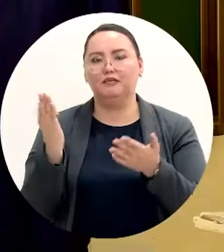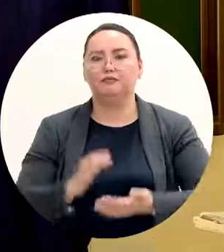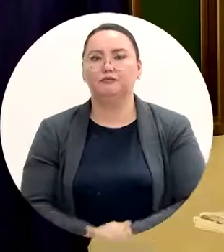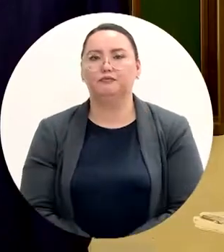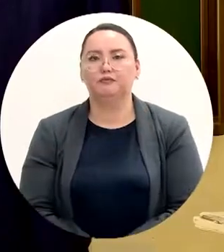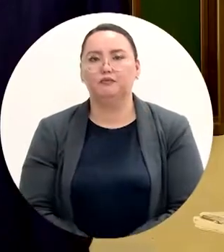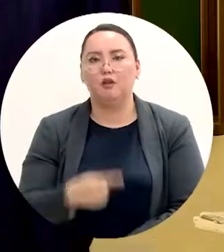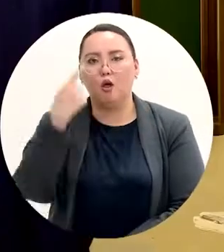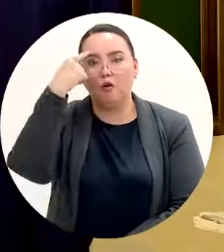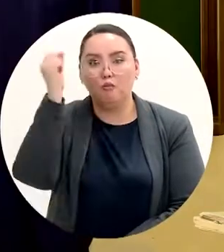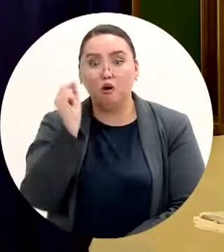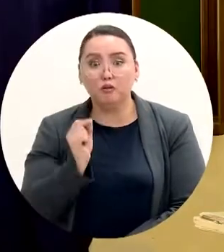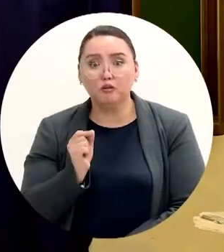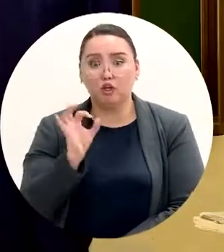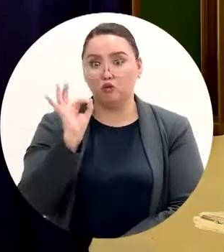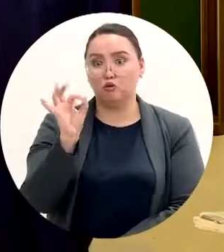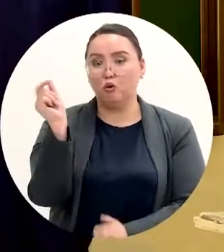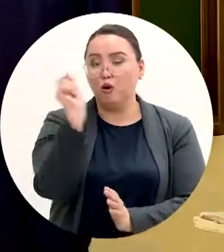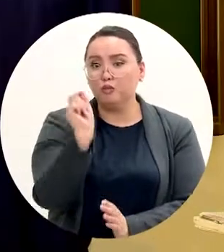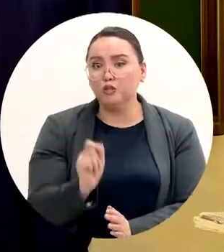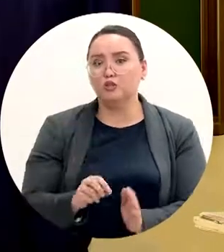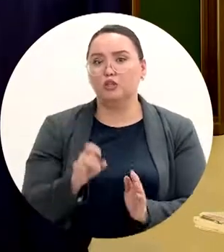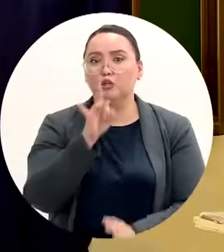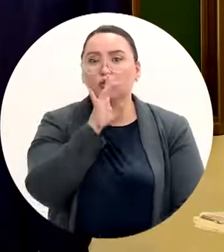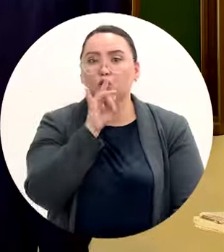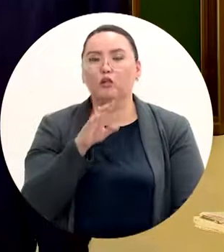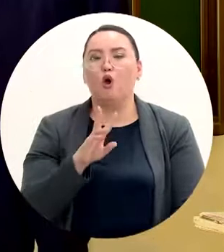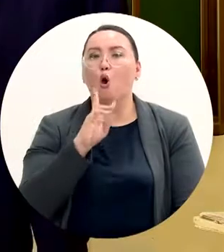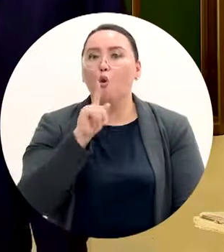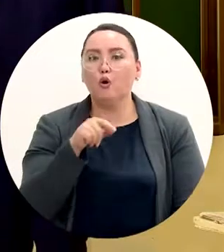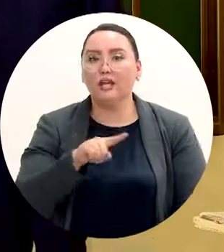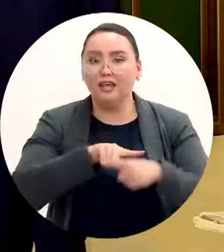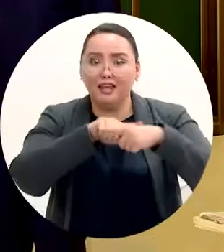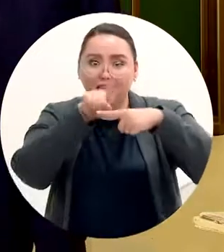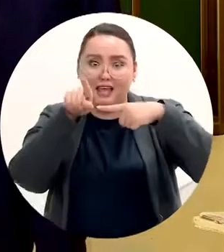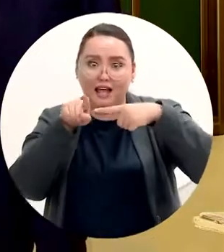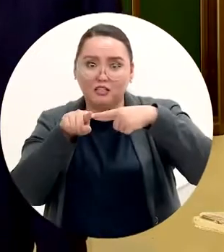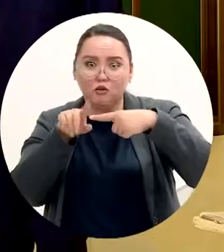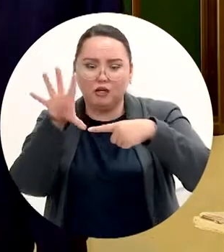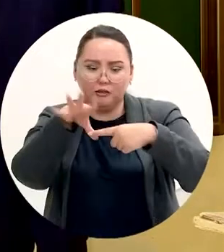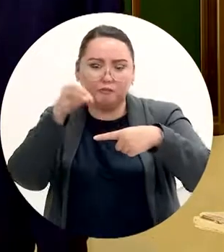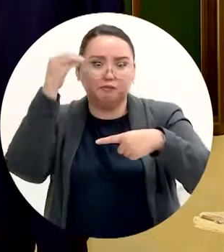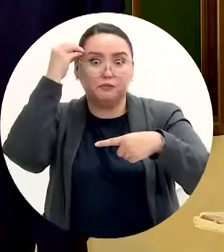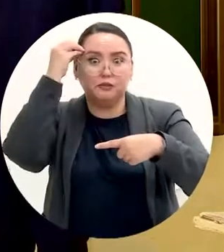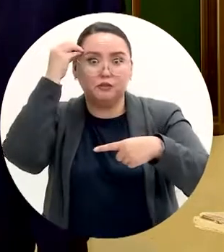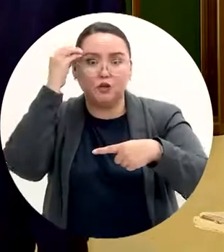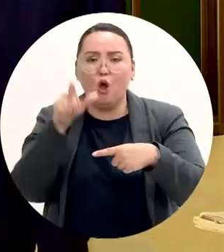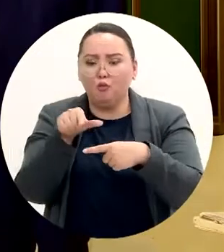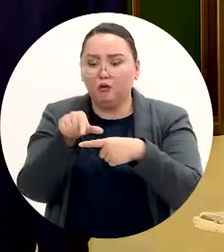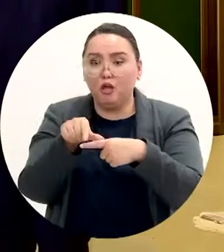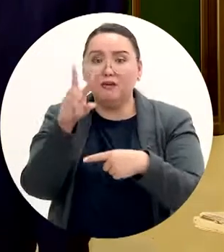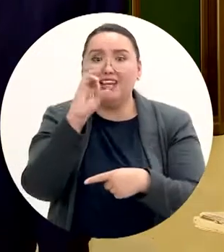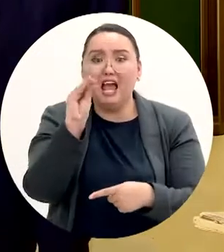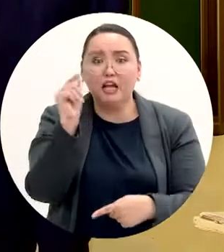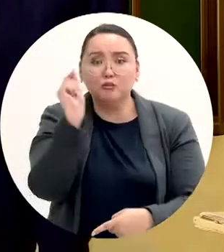гэсэн бүтээр байгааг ажиглах хэрэгтэй. Ер нь монгол бичгээр зөв бичгийн тулд бид бүхэн тухайн үеийн